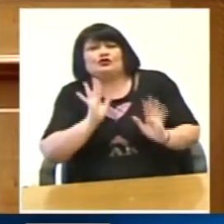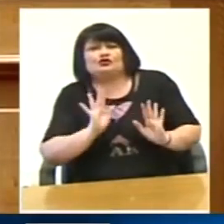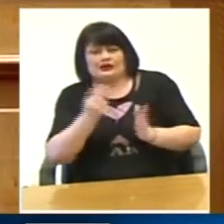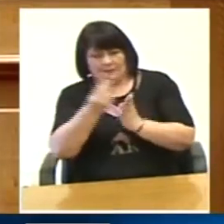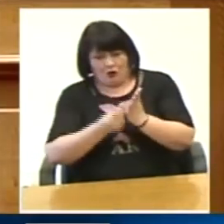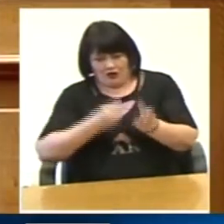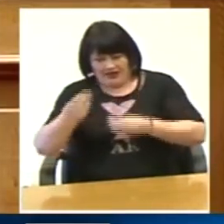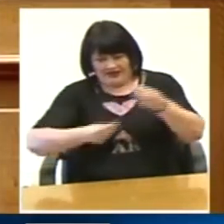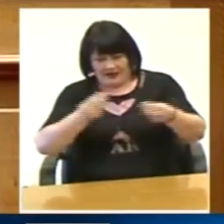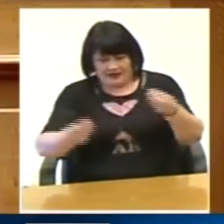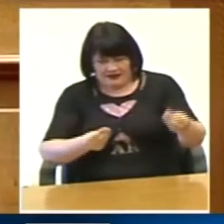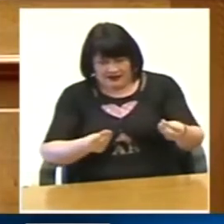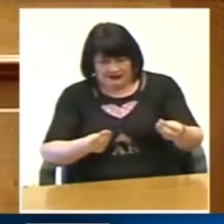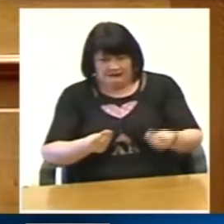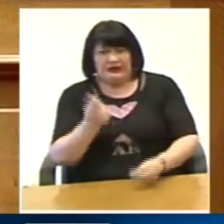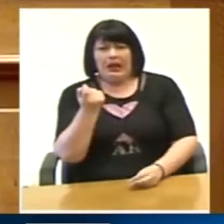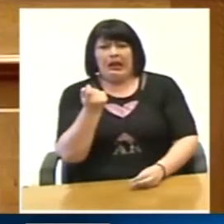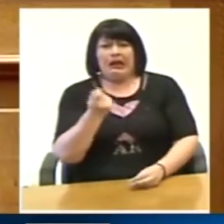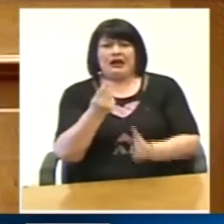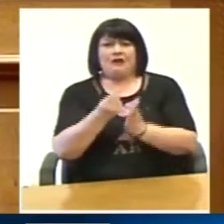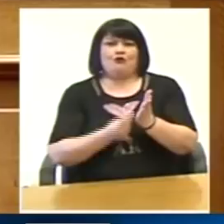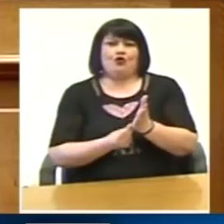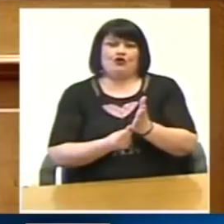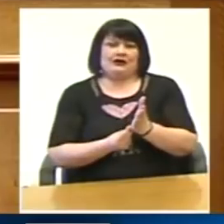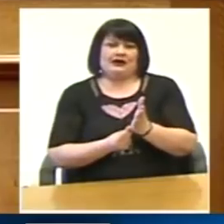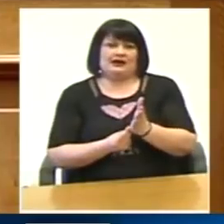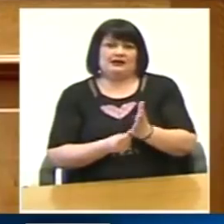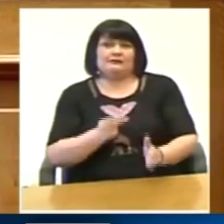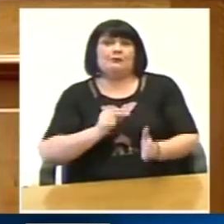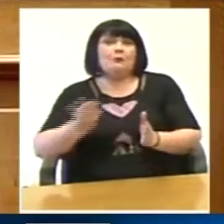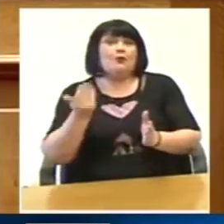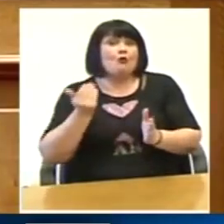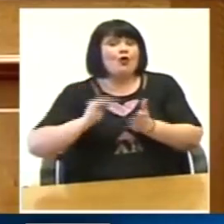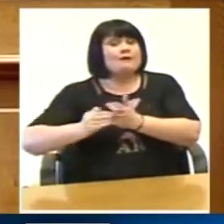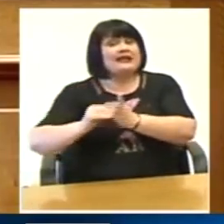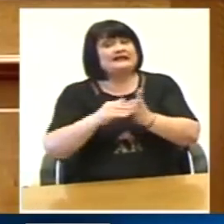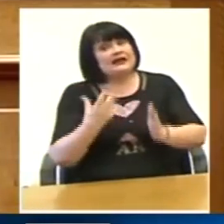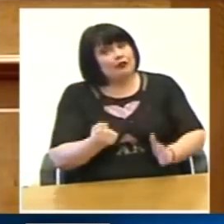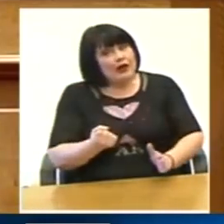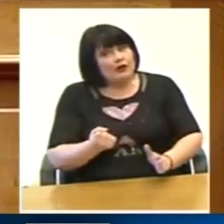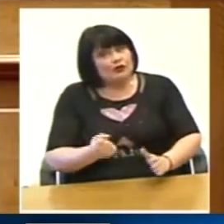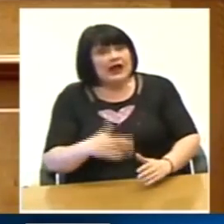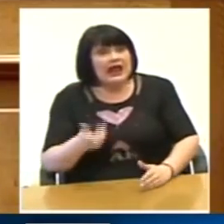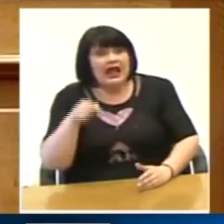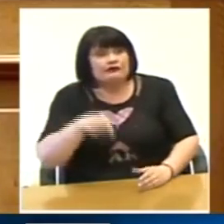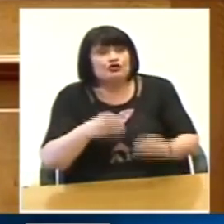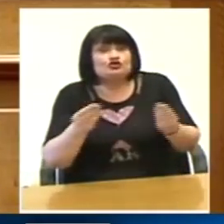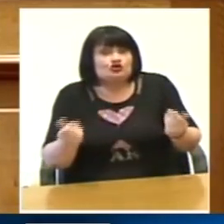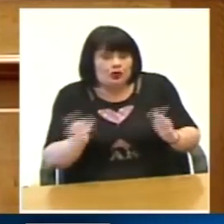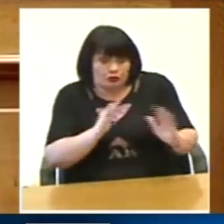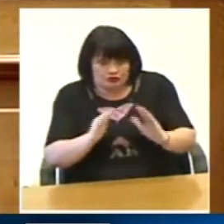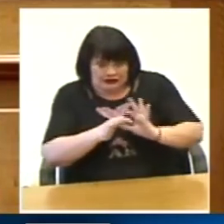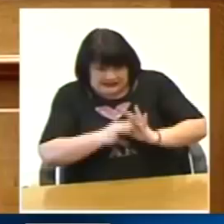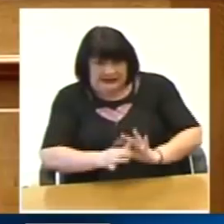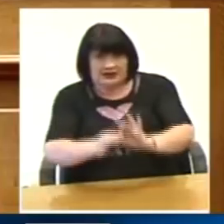που δίνει είναι πάρα πολύ μικρή σε σχέση με την προϋπηρεσία την οποία είχαν. Άρα δεν διασφαλίζεται ότι θα συνεχίσουν